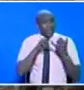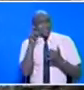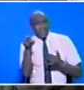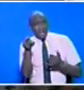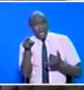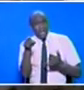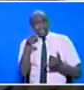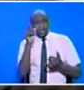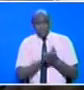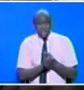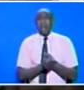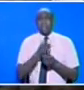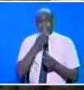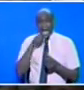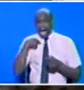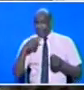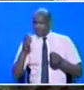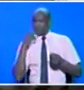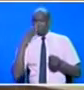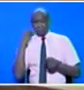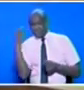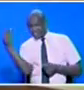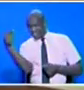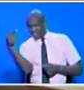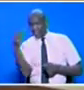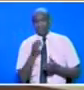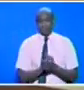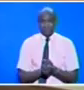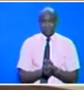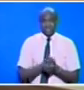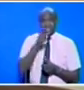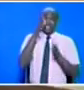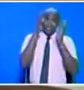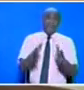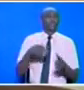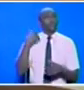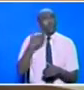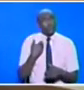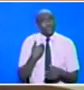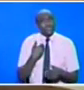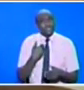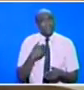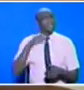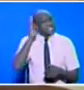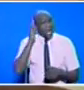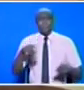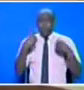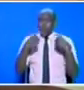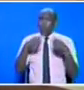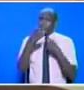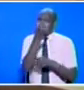Eric Mraga anayo nyumba ndogo ya mapenzi. Siku ndo kuliamshwa na hizo kelele za watu nje,